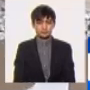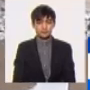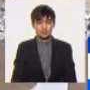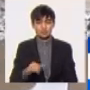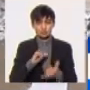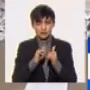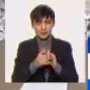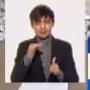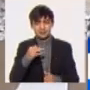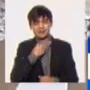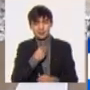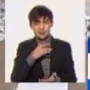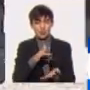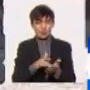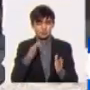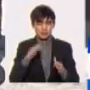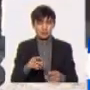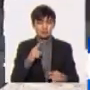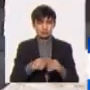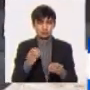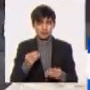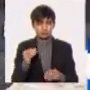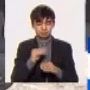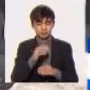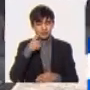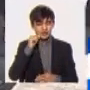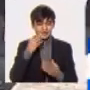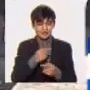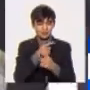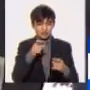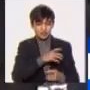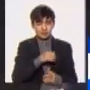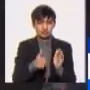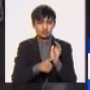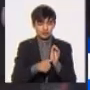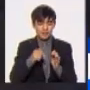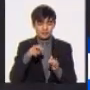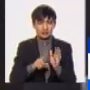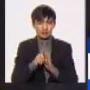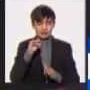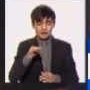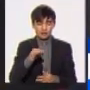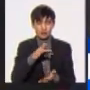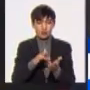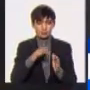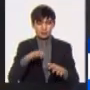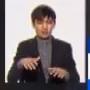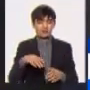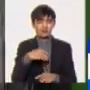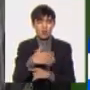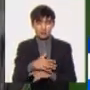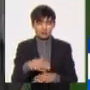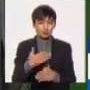Өскемен мен Семей қалаларына қосымша шектеу енгізілетіндігі туралы кеше хабарланды. 6 сәуірден бастап қала халқының көшеде жүруіне толықтай